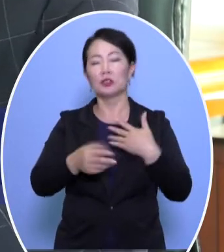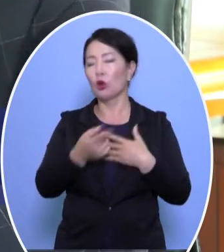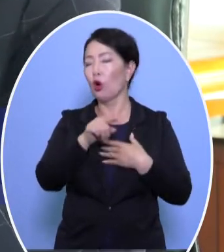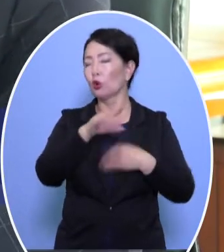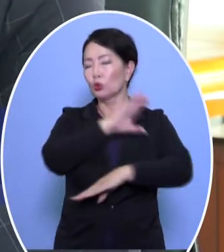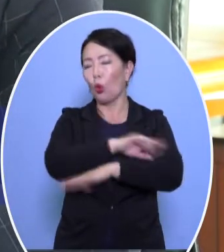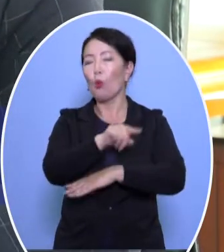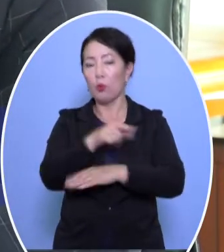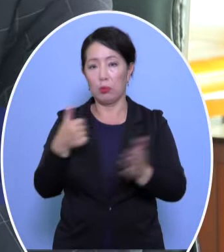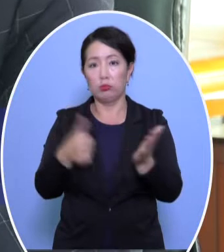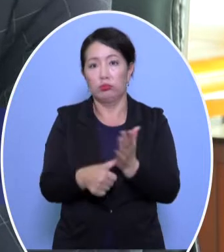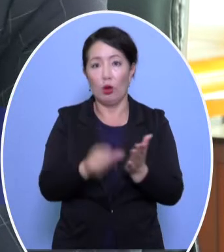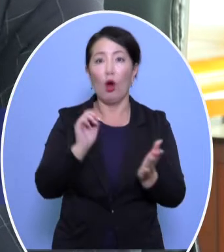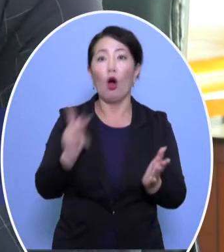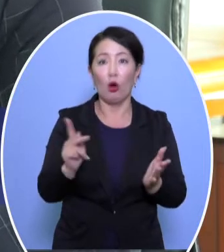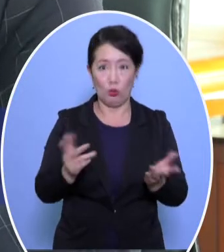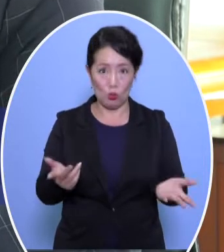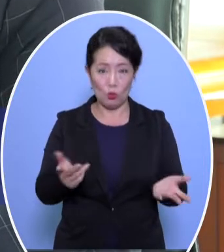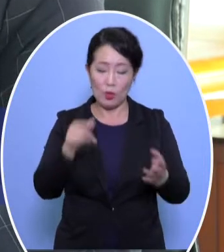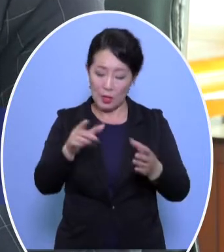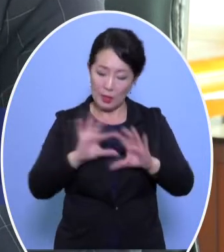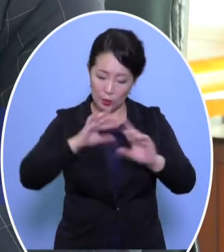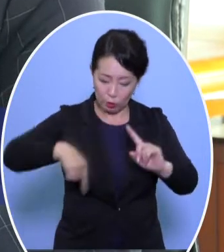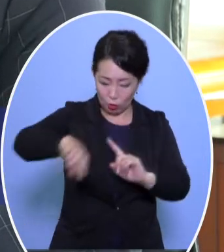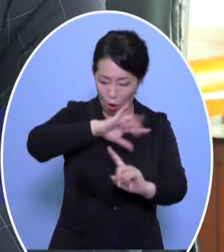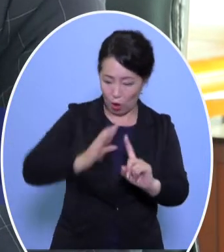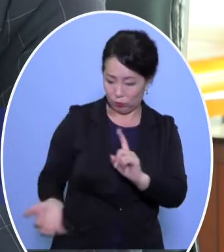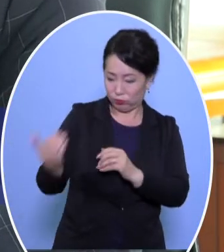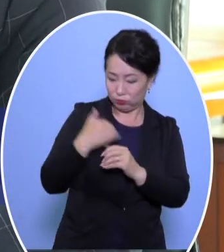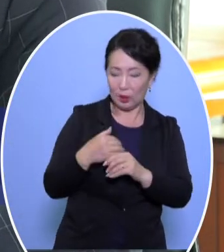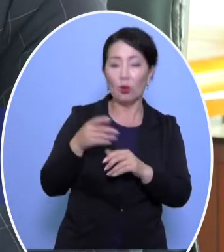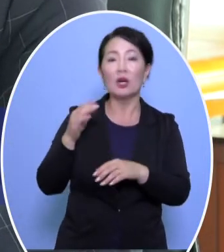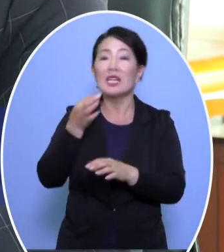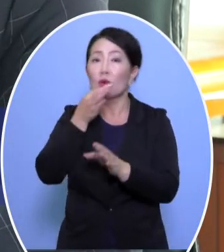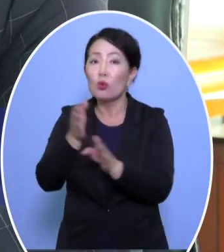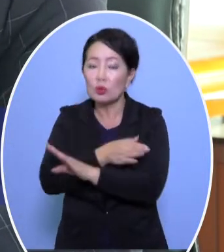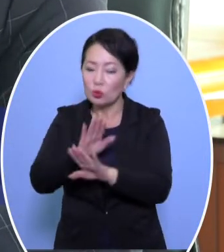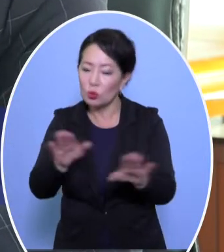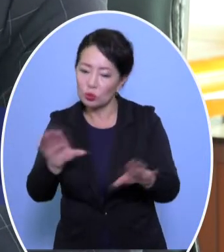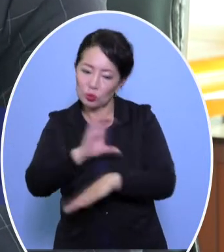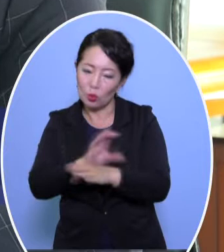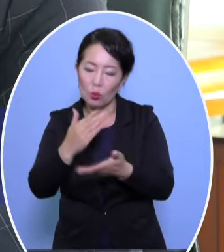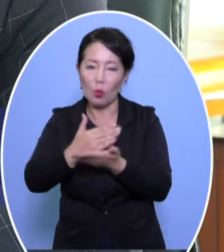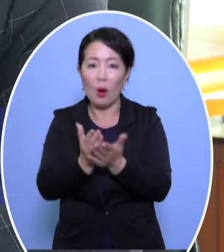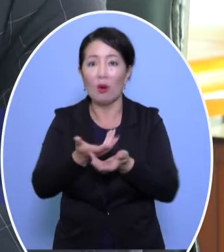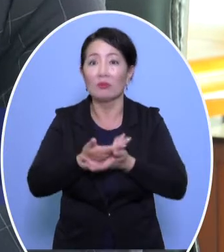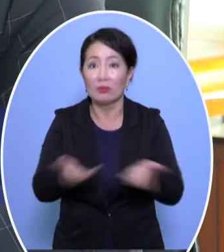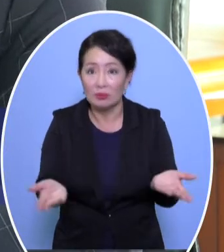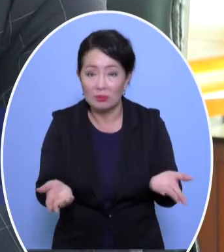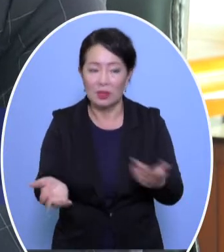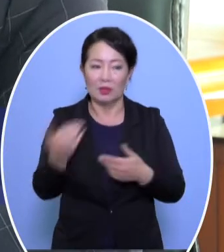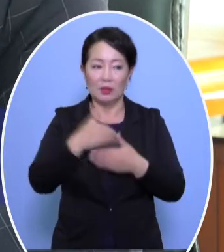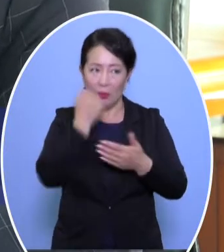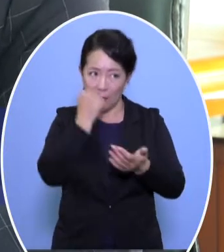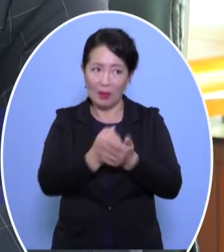Окей гэж баталгаажуулах юм боломж өгсөн. За яг энэ дээр бид нар хамгийн сурах тойрог харьяалтын дагуу урчиж хүүхдүүдээ одоо сургуулиудаа